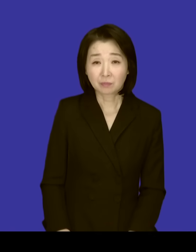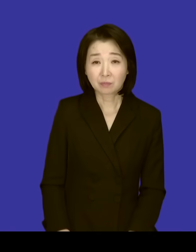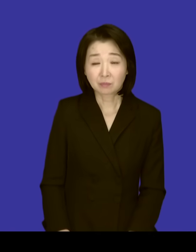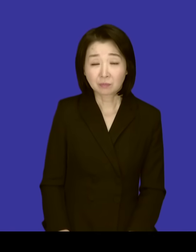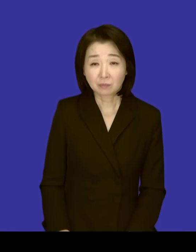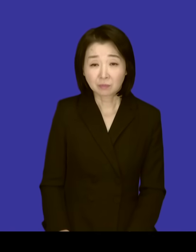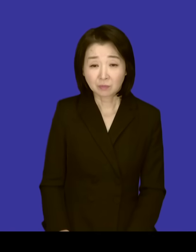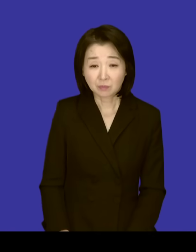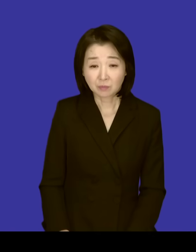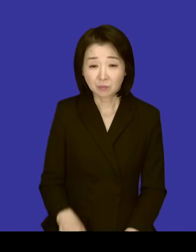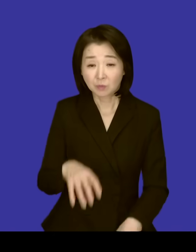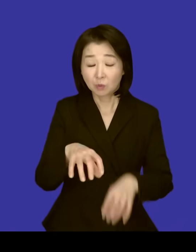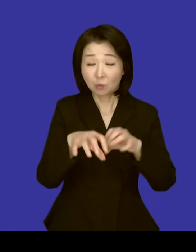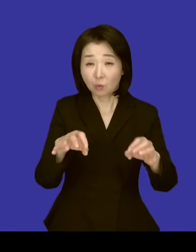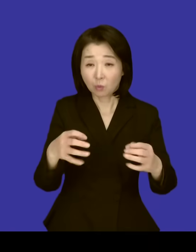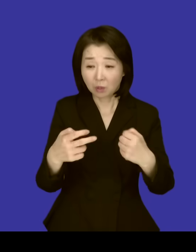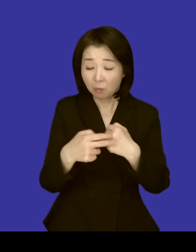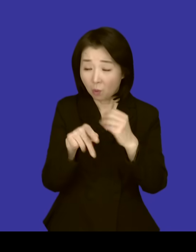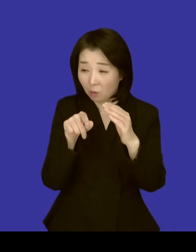가보니까